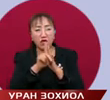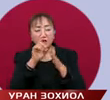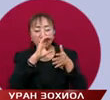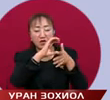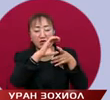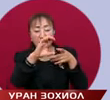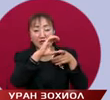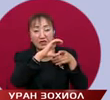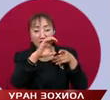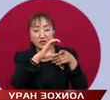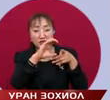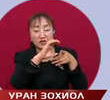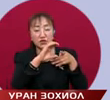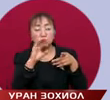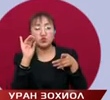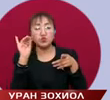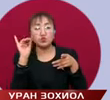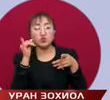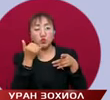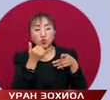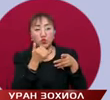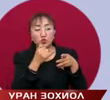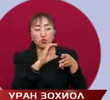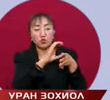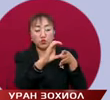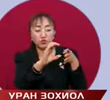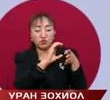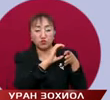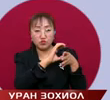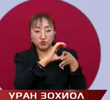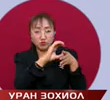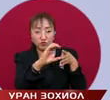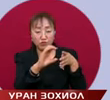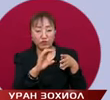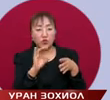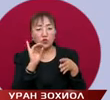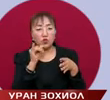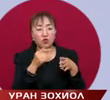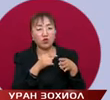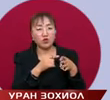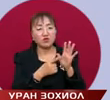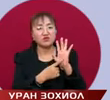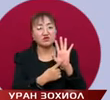За зохиолын хэсэг гэсэн энэ хүү хэсэгт одоо зохиолынхон яг үг хэллэгээр